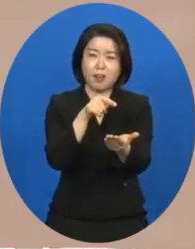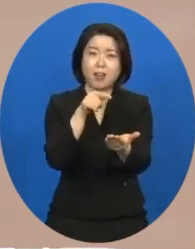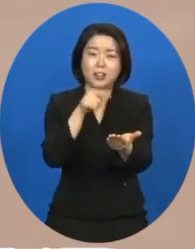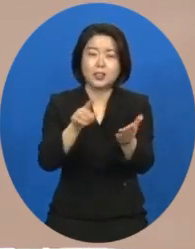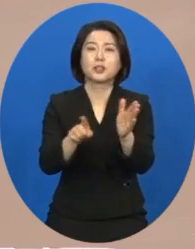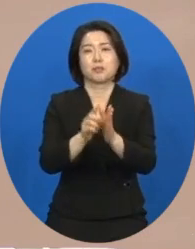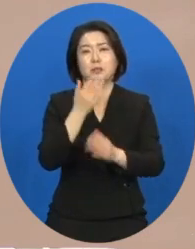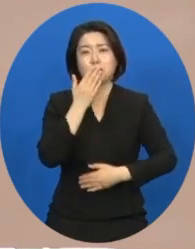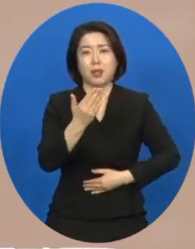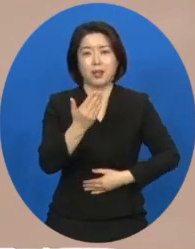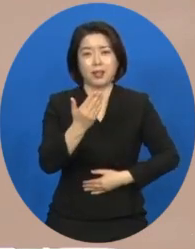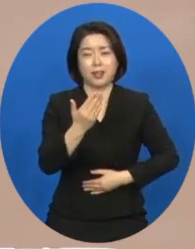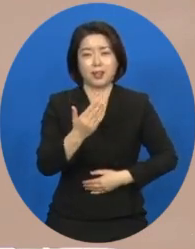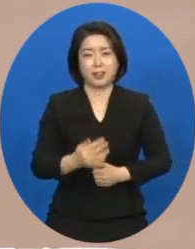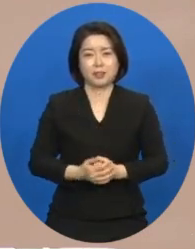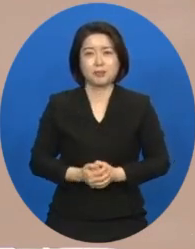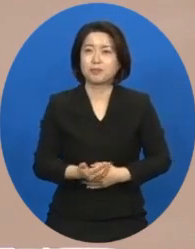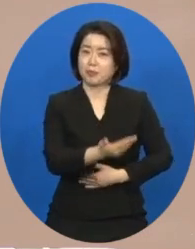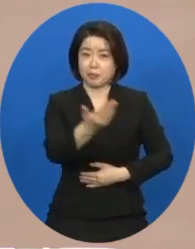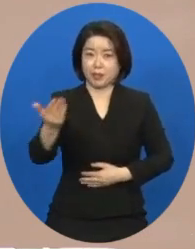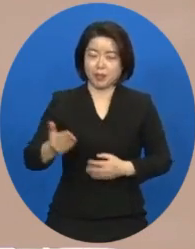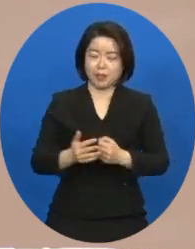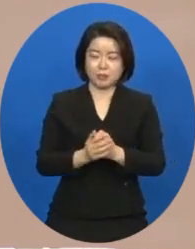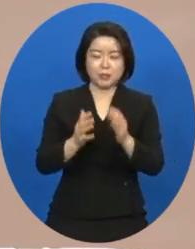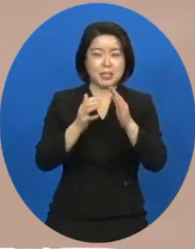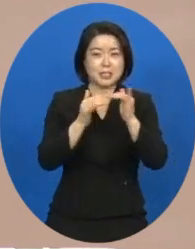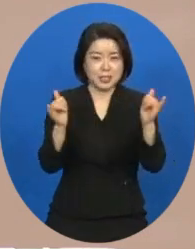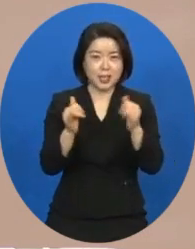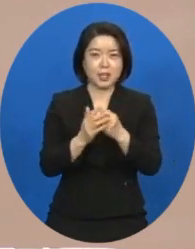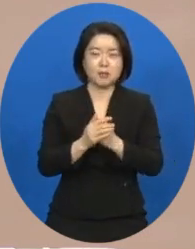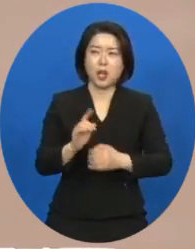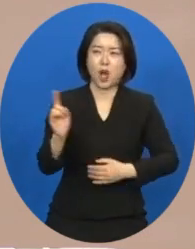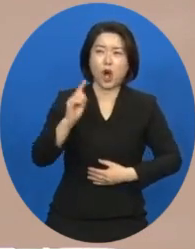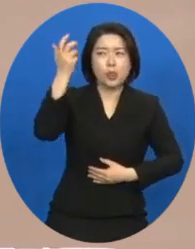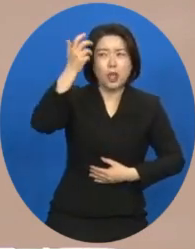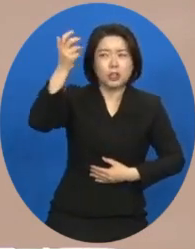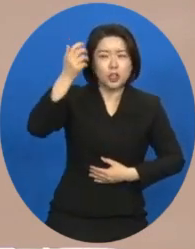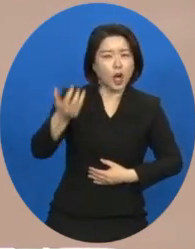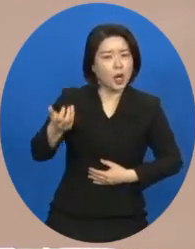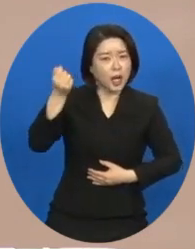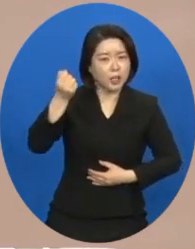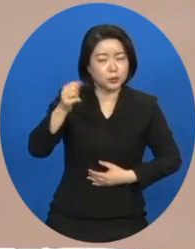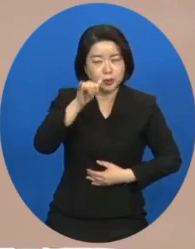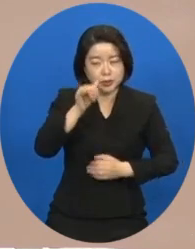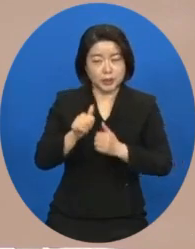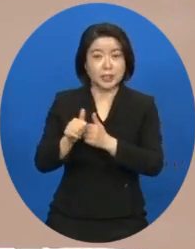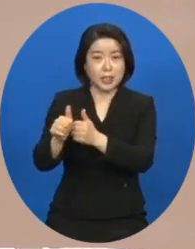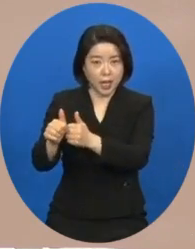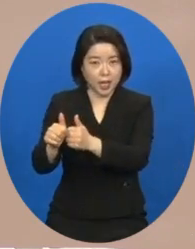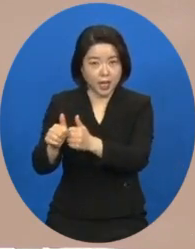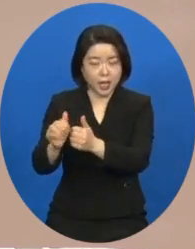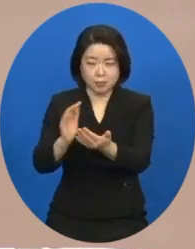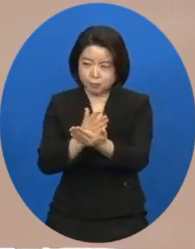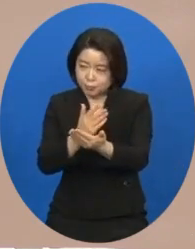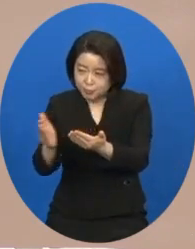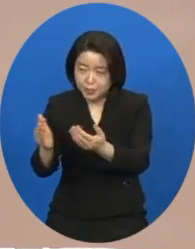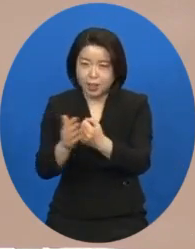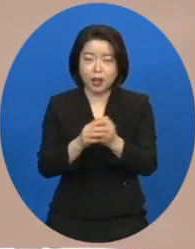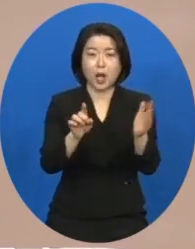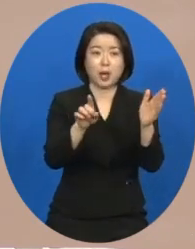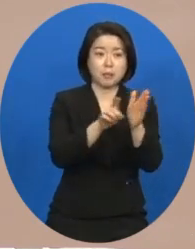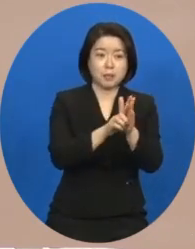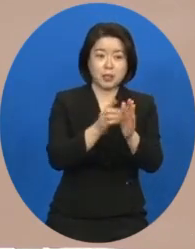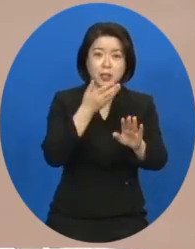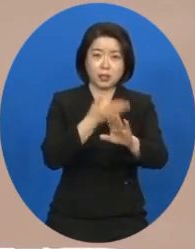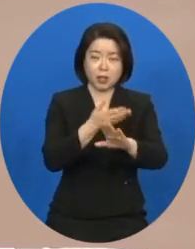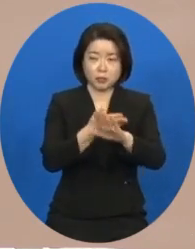거예요. 여러분, 사람이 어떤 영을 가지고 있느냐에 따라서 믿는 게 달라지고 보는